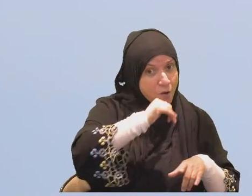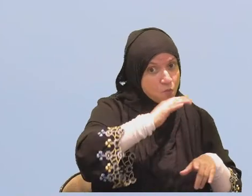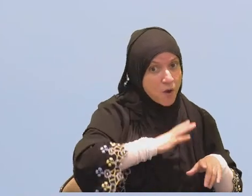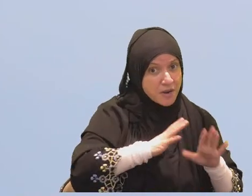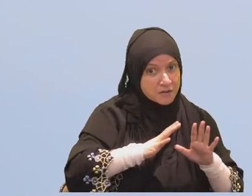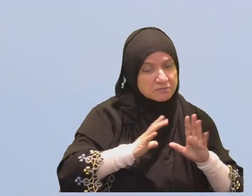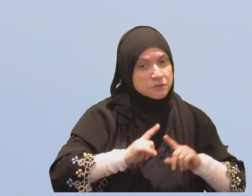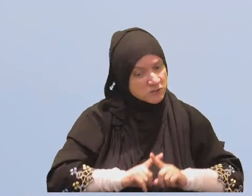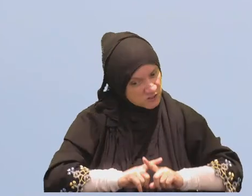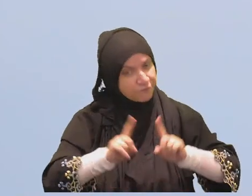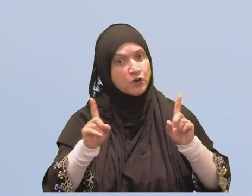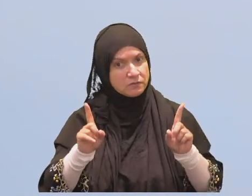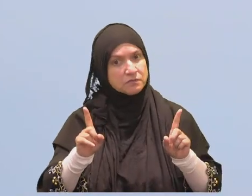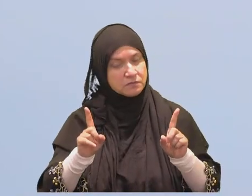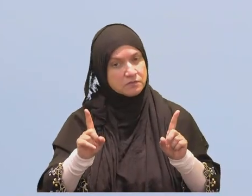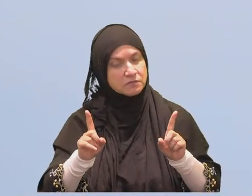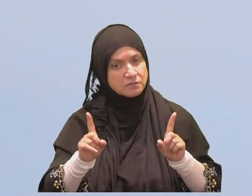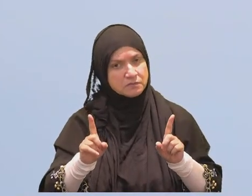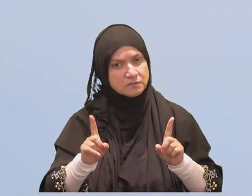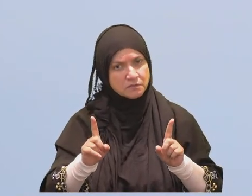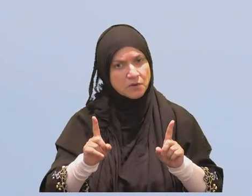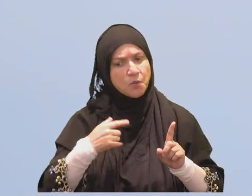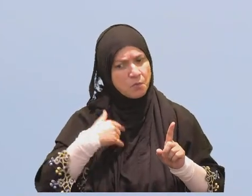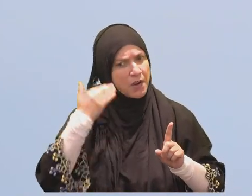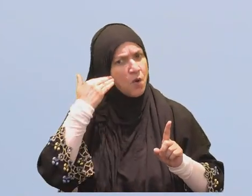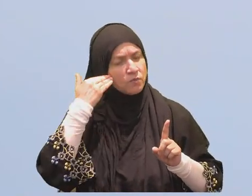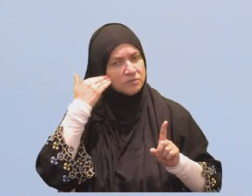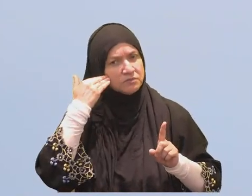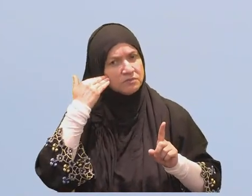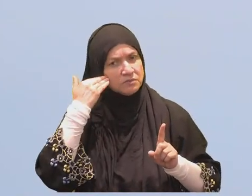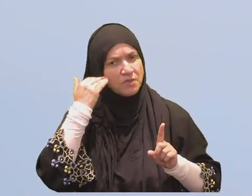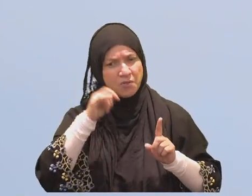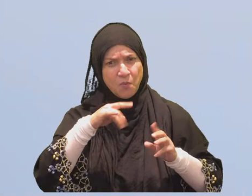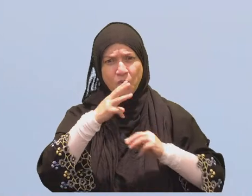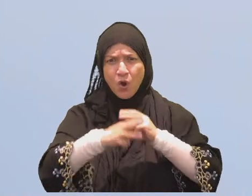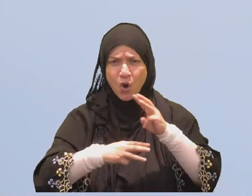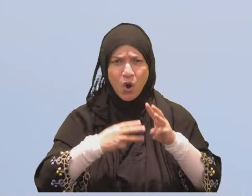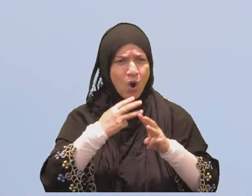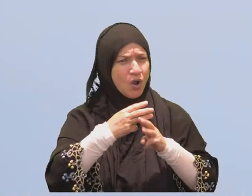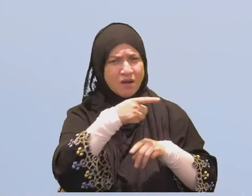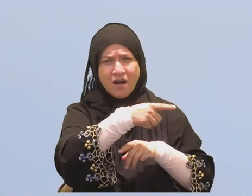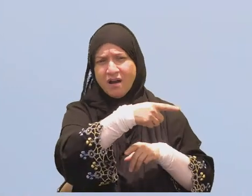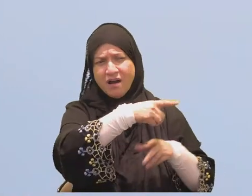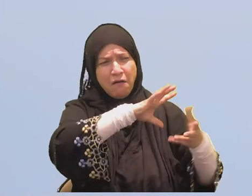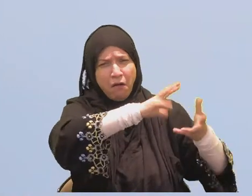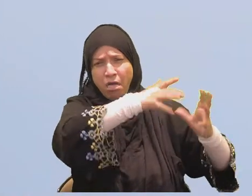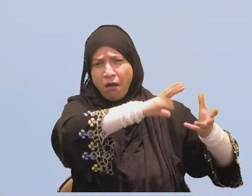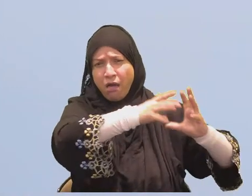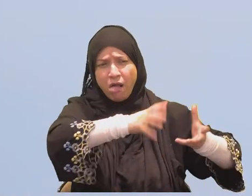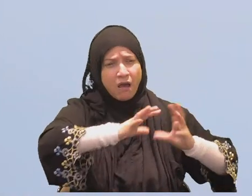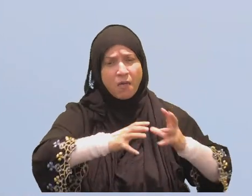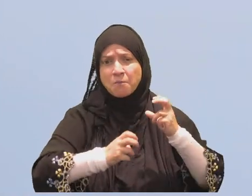الْأُنْثَى. وَلَيْسَ ذَكْرُكَ الْأُنْثَى. The male is in no wise like the female.